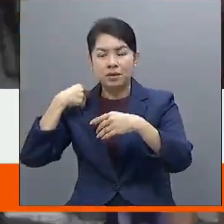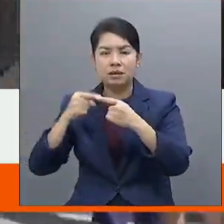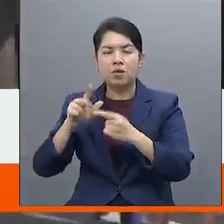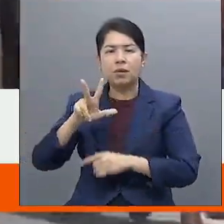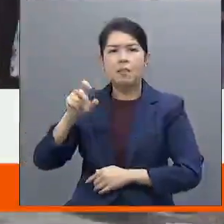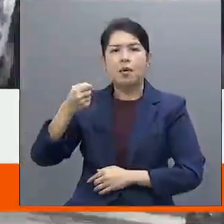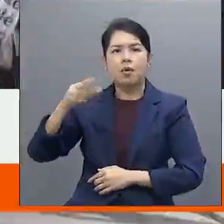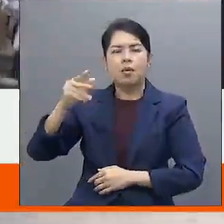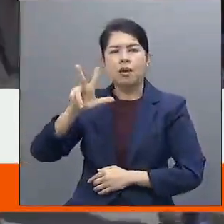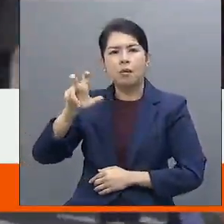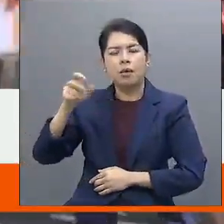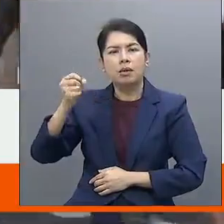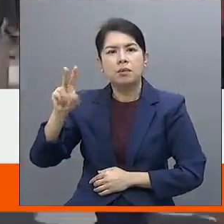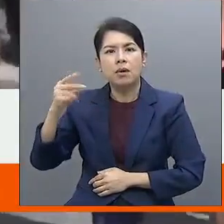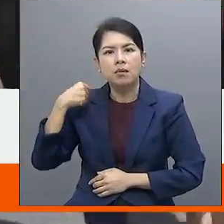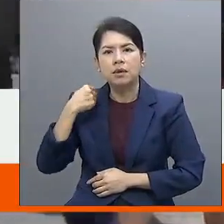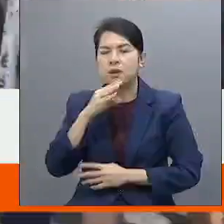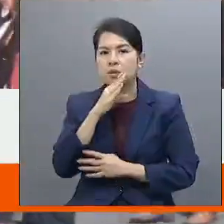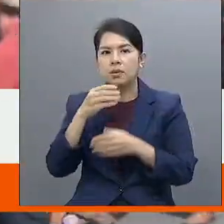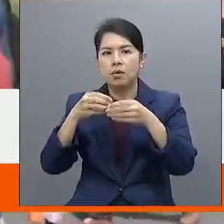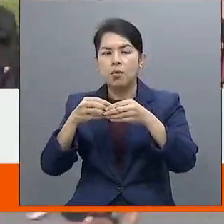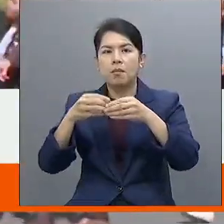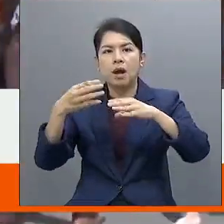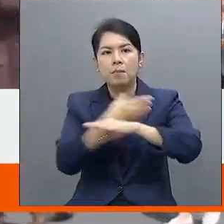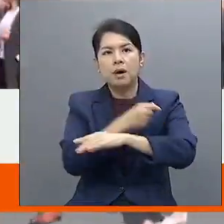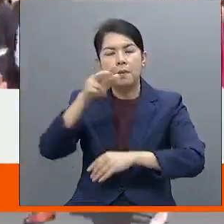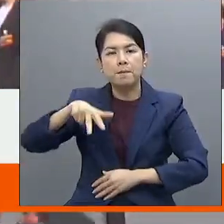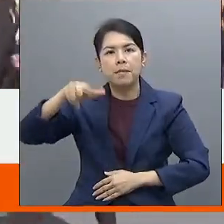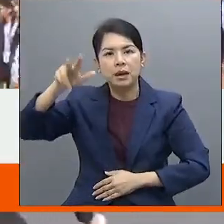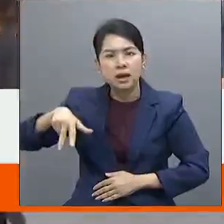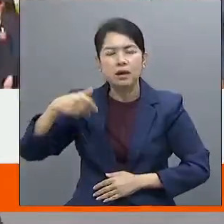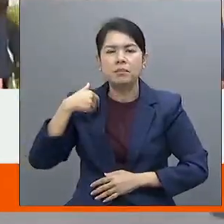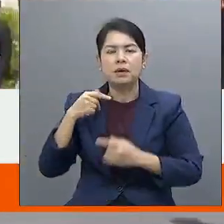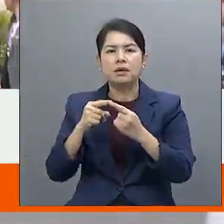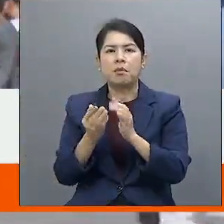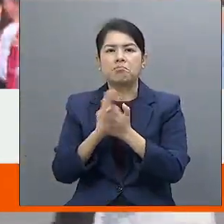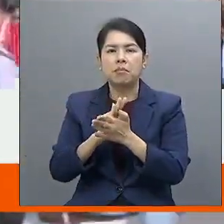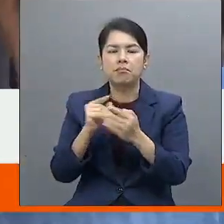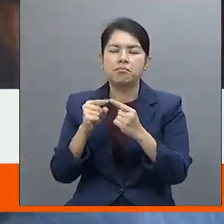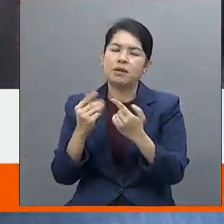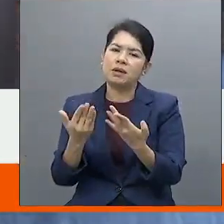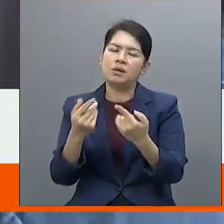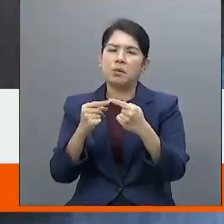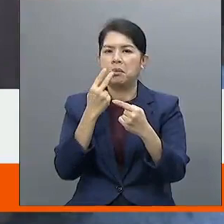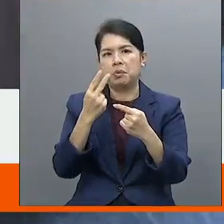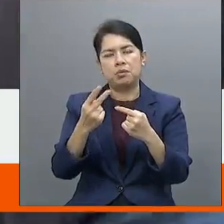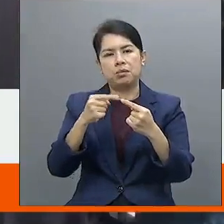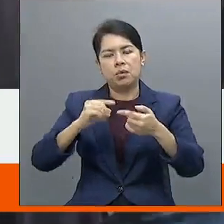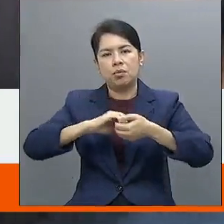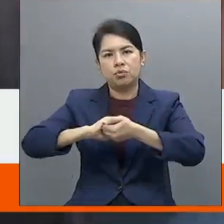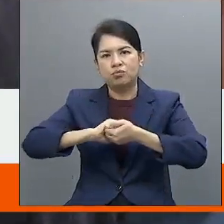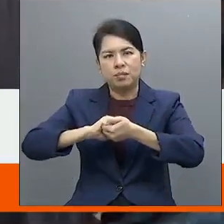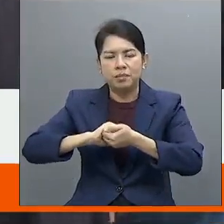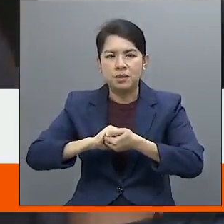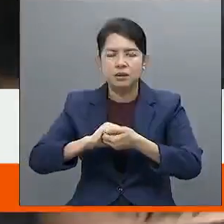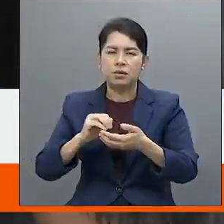ยเนี่ยมีท่าทีในลักษณะเช่นนี ้ค่ะค่ะ โดยไม่จำเป็นถึงพรรคหลักคือพรรคก้าวไกล ค่ะค่ะ